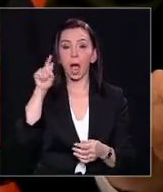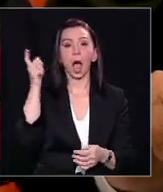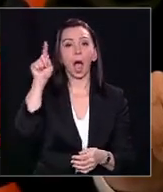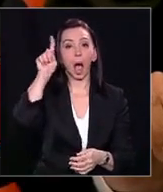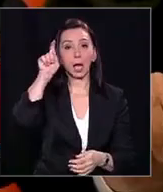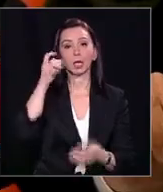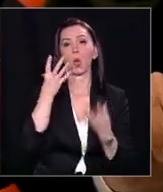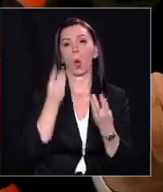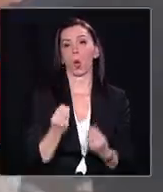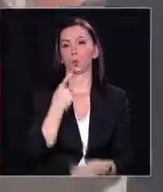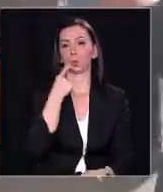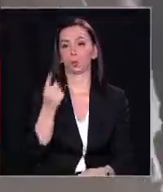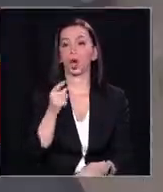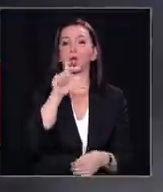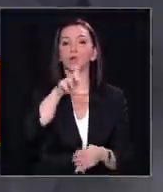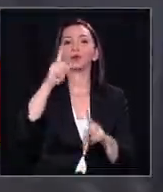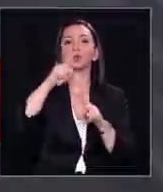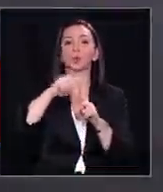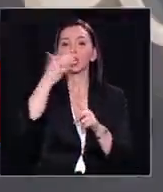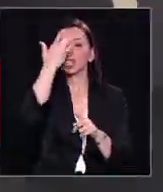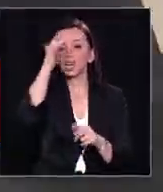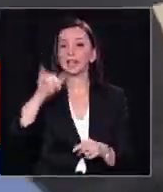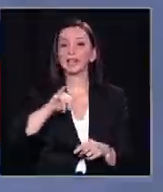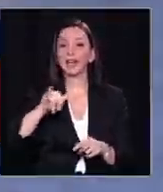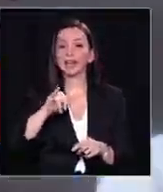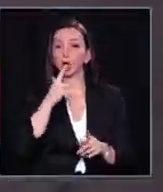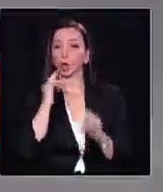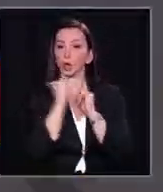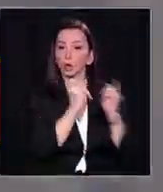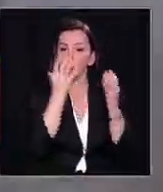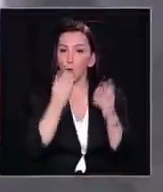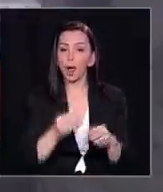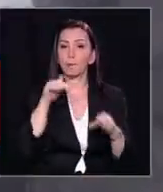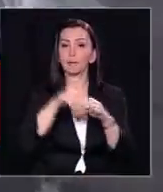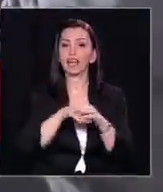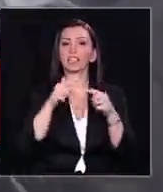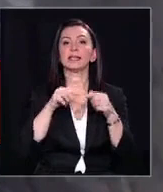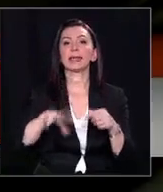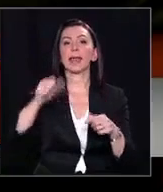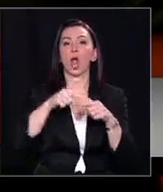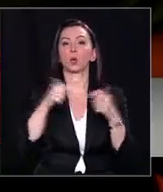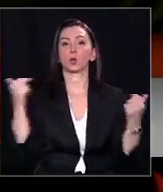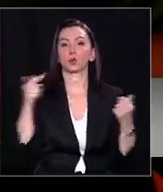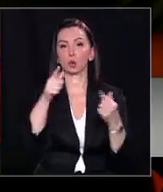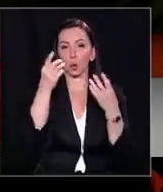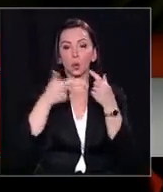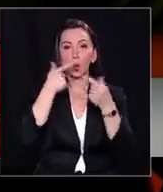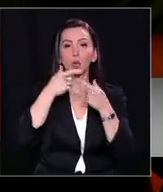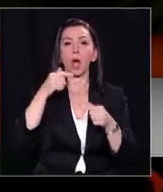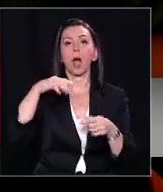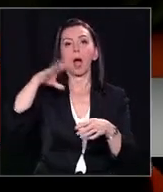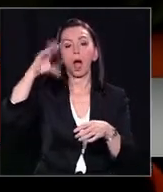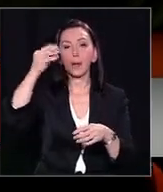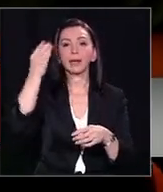başa devşirmeye davet ediyorum. Lütfi Türkkan'ın şehit yakınına küfretmesi Meclis Genel Kurulu'na taşındı. AK Parti ve İYİ Parti